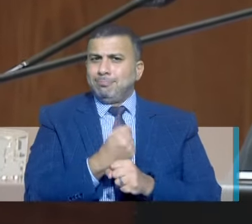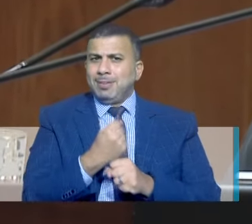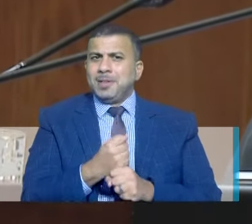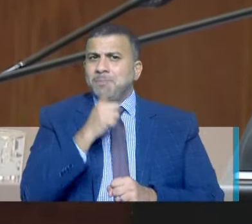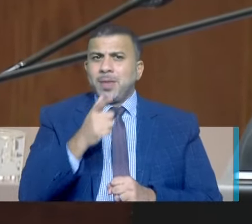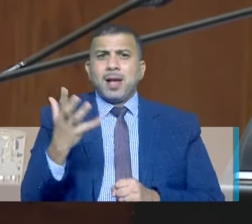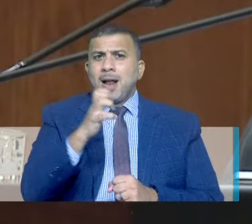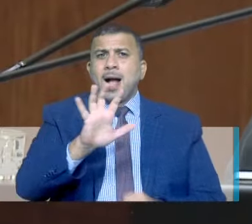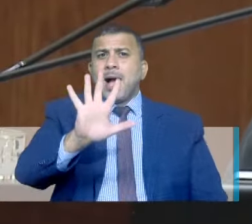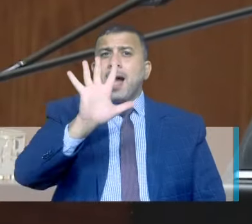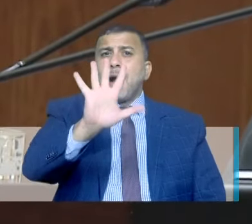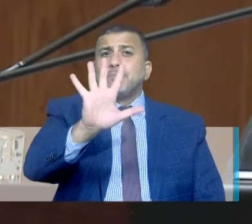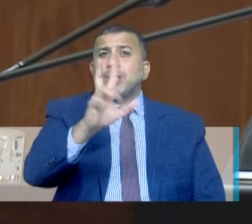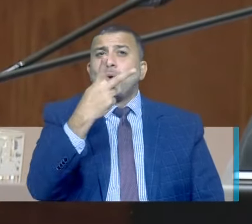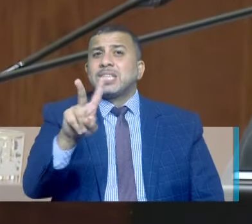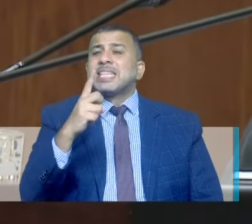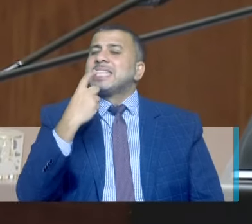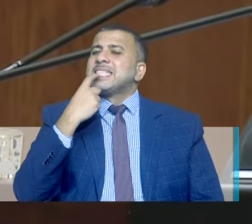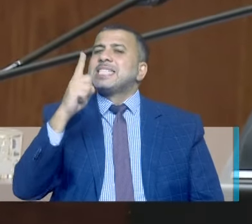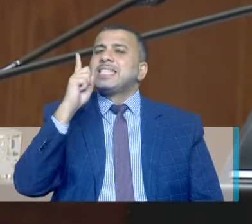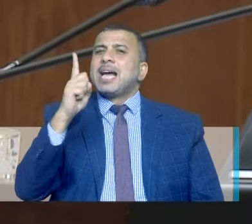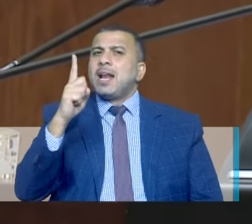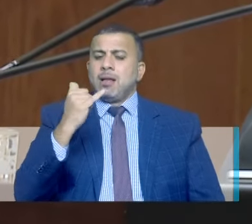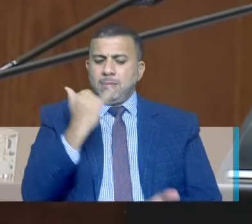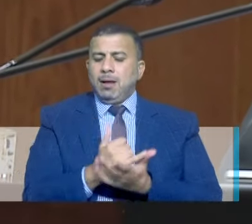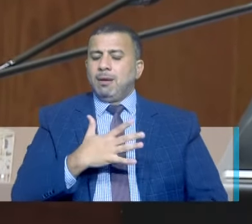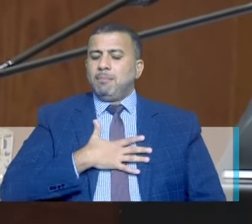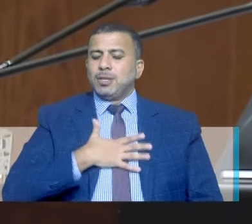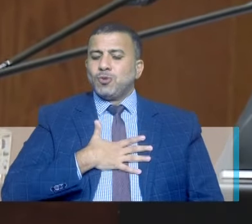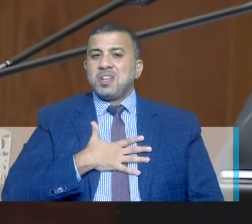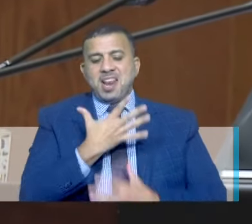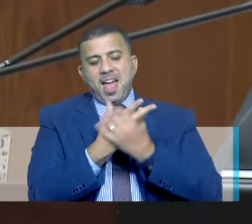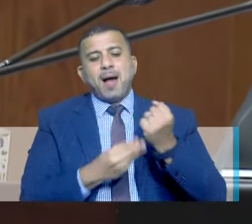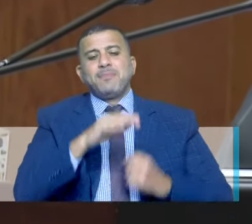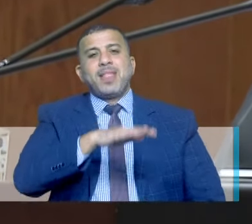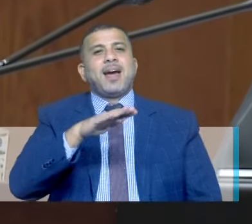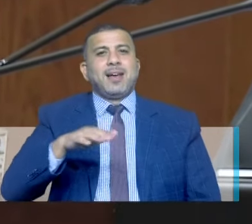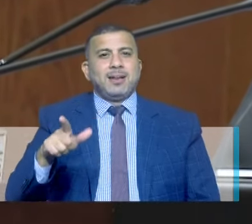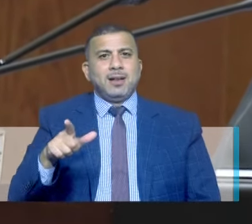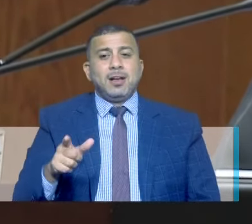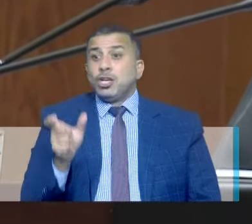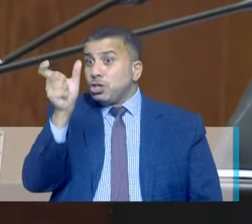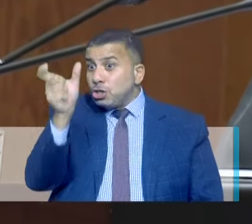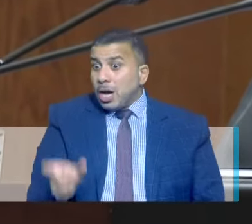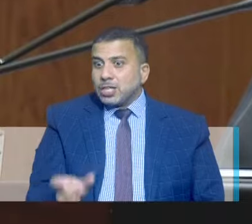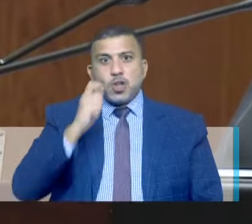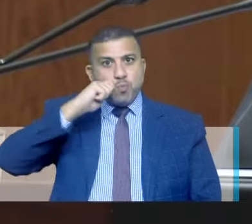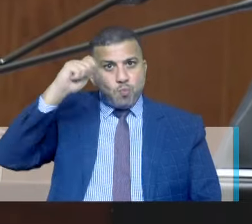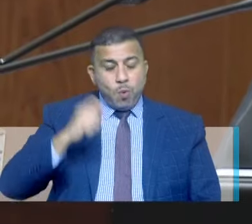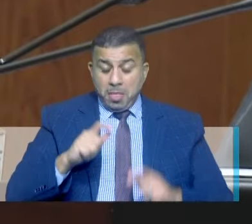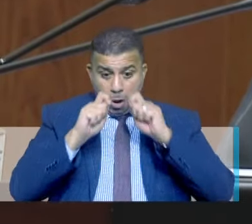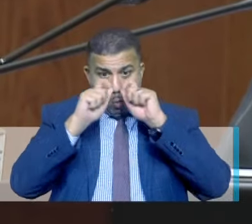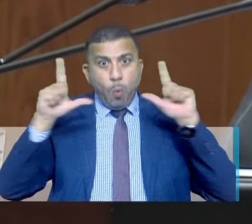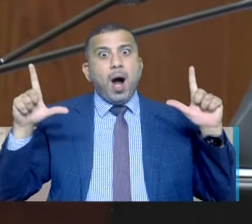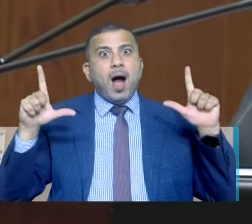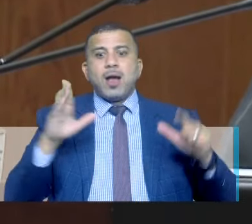سعت ل25 عام لتعزيز حس المسؤولية في أبنائنا وبناء شخصية المواطن الواعي